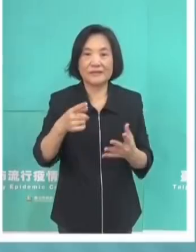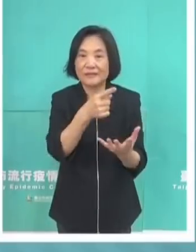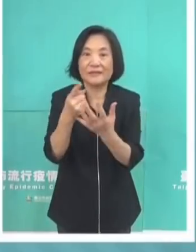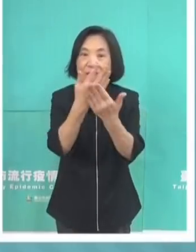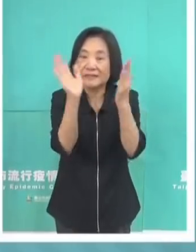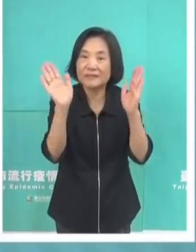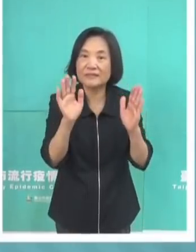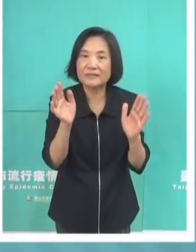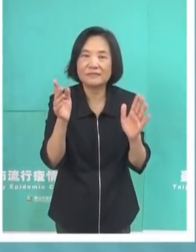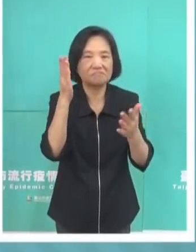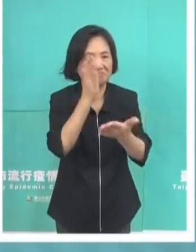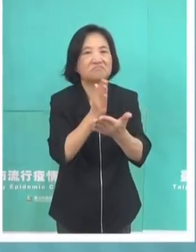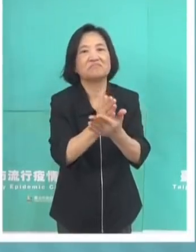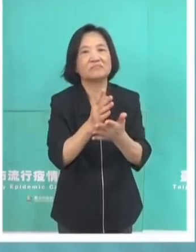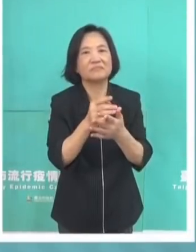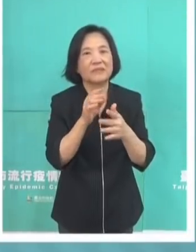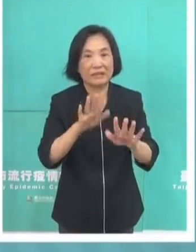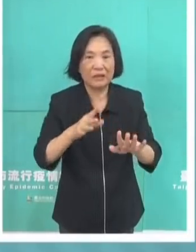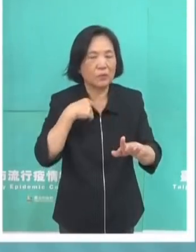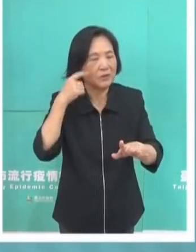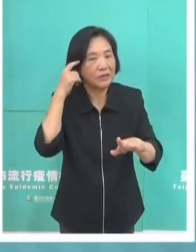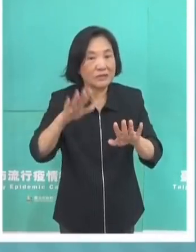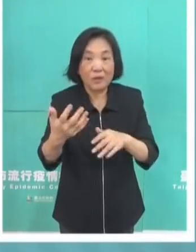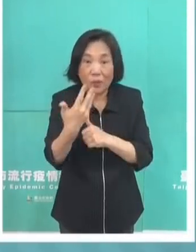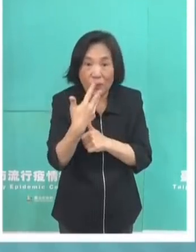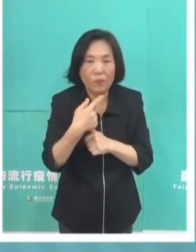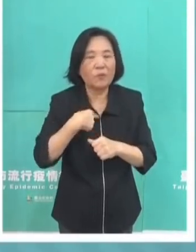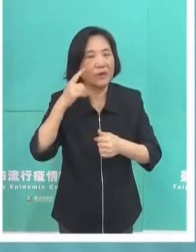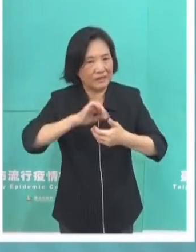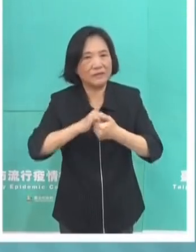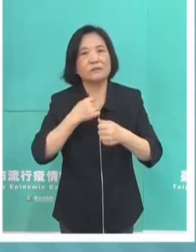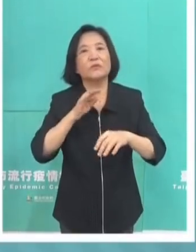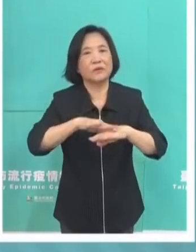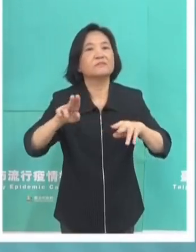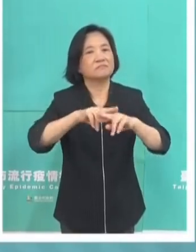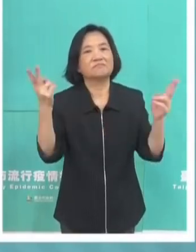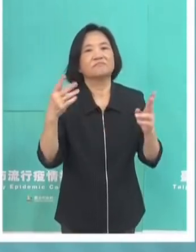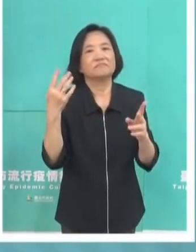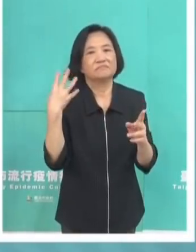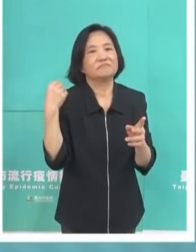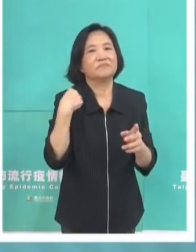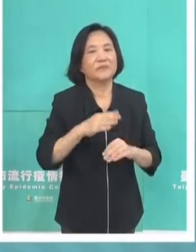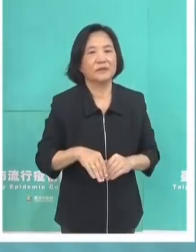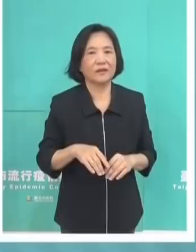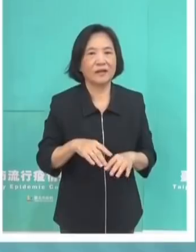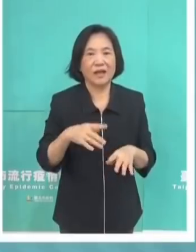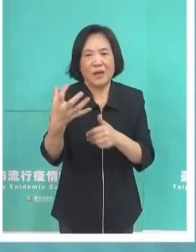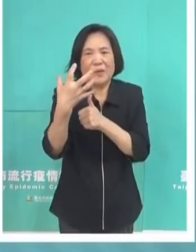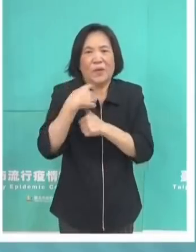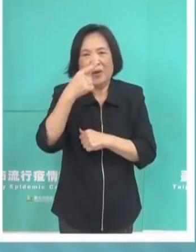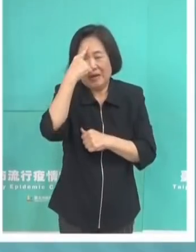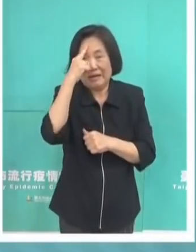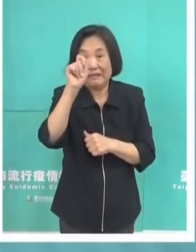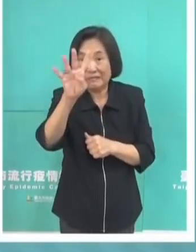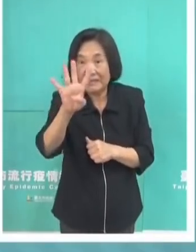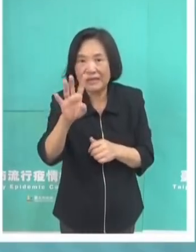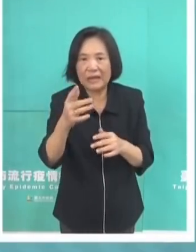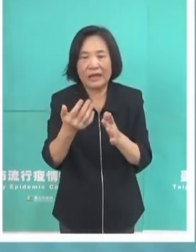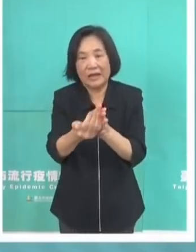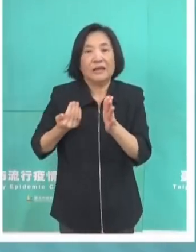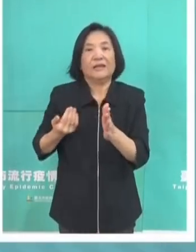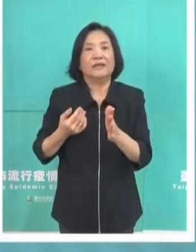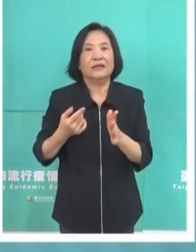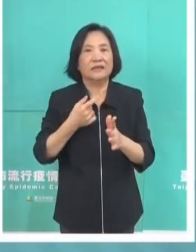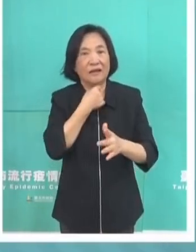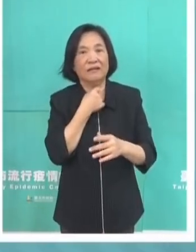我为什么会下令停办？因为你们逼我要在45天前做决定，那当然没办法了。可是如果你让我在一个礼拜